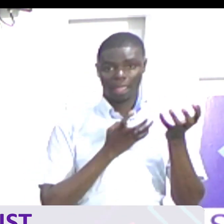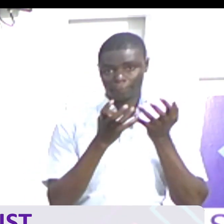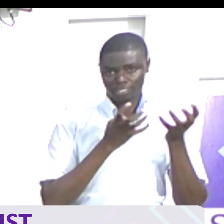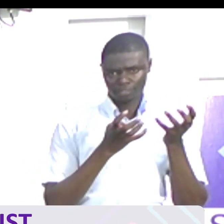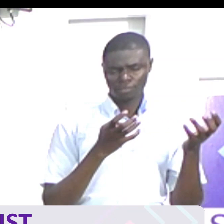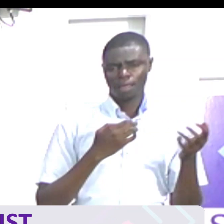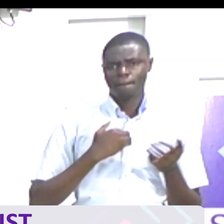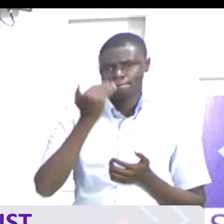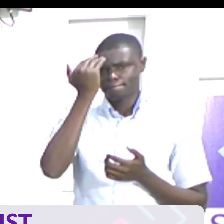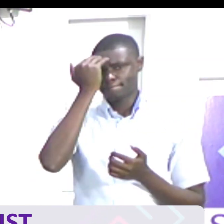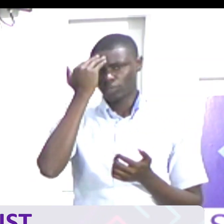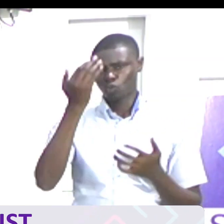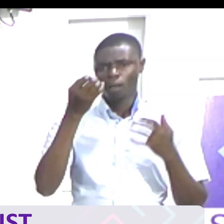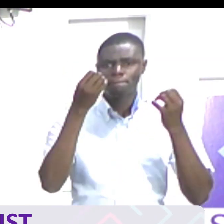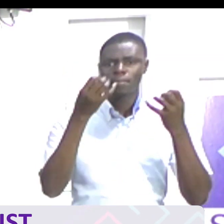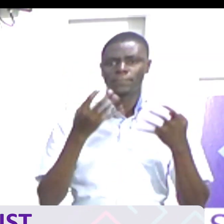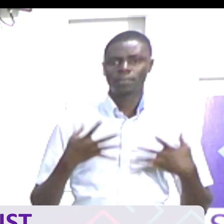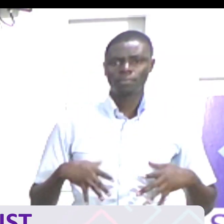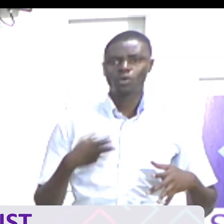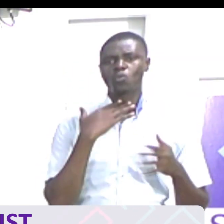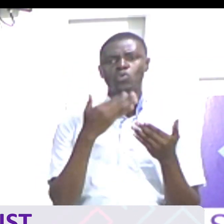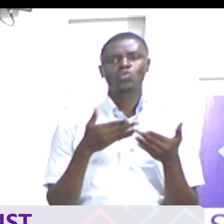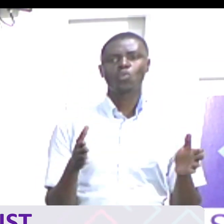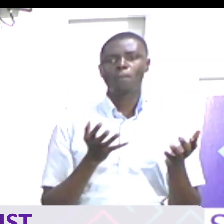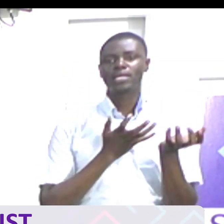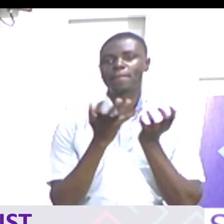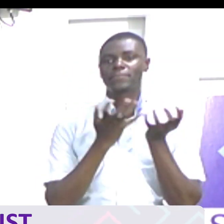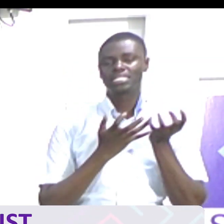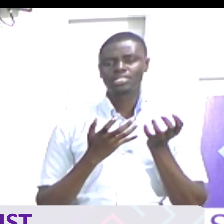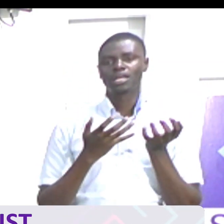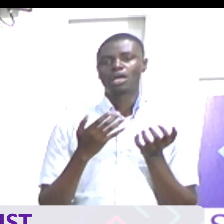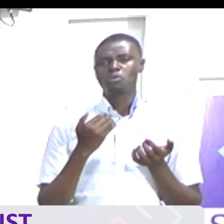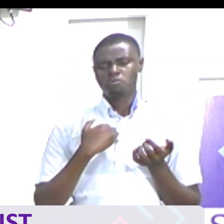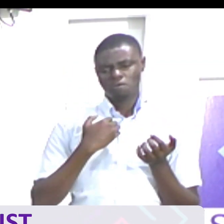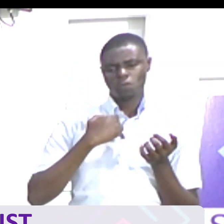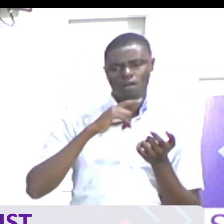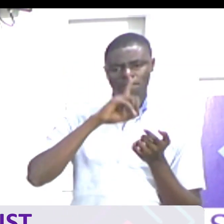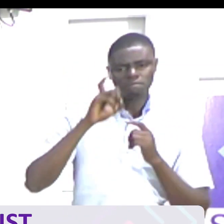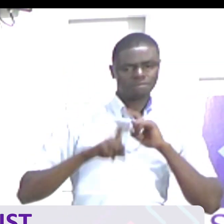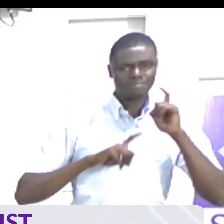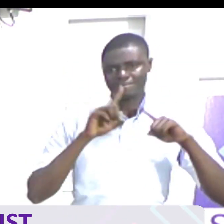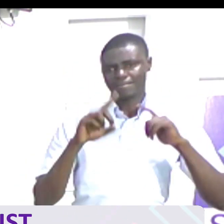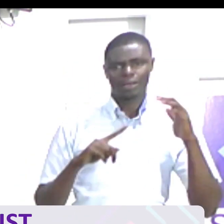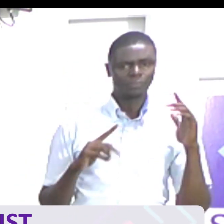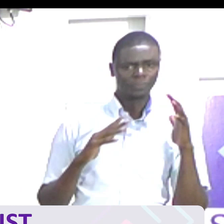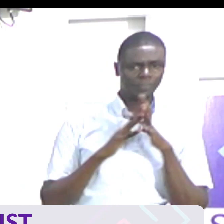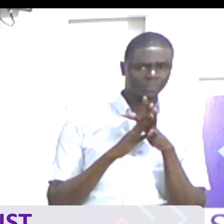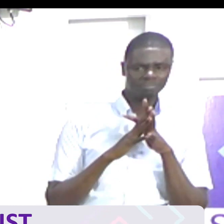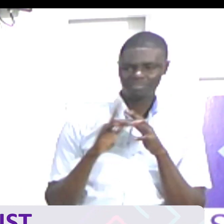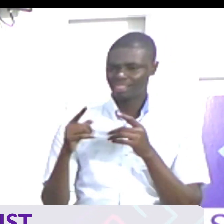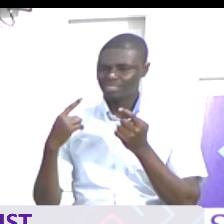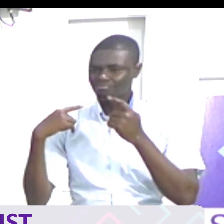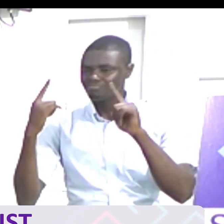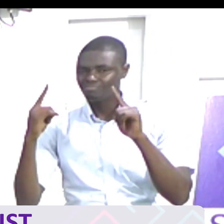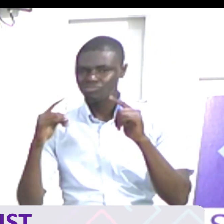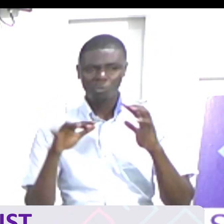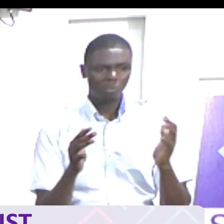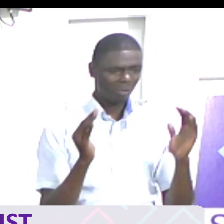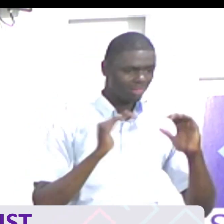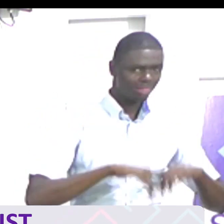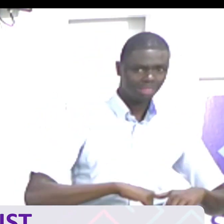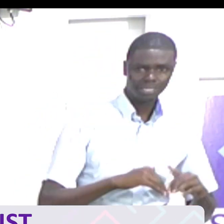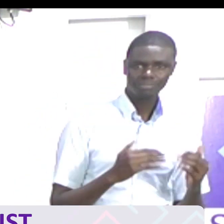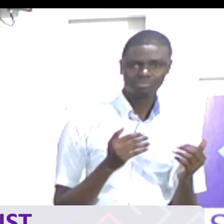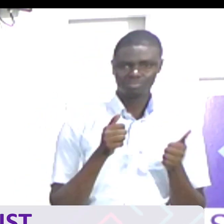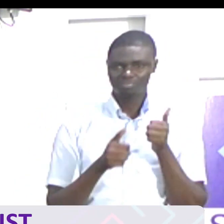busy unajua most of us tukitaka kufungua busy, unakuwa na maswali mingi. Itaweza kweli? Itaweza ni ama